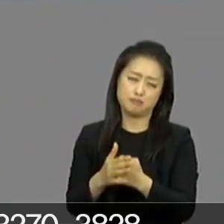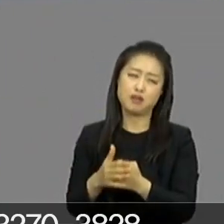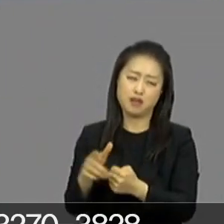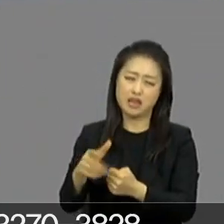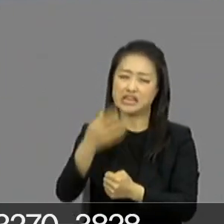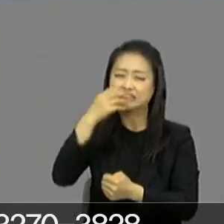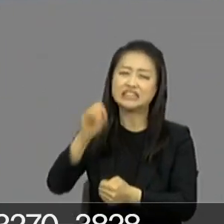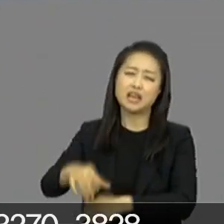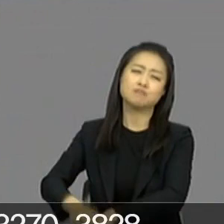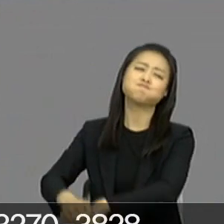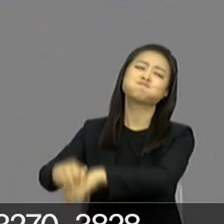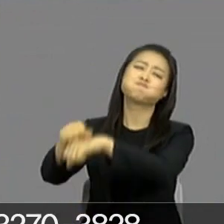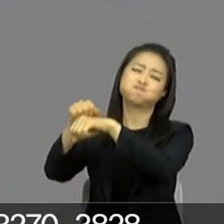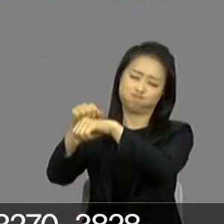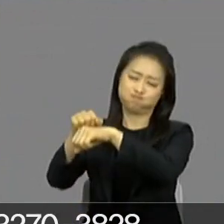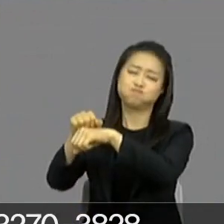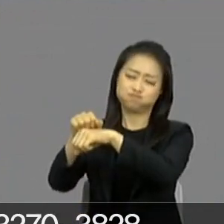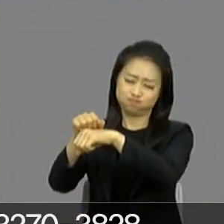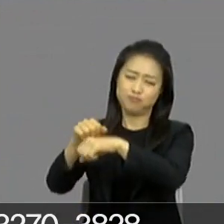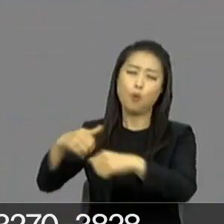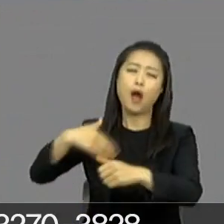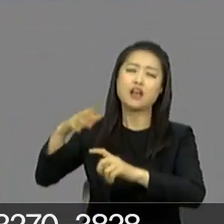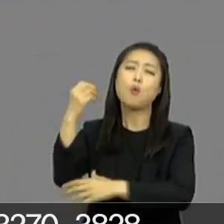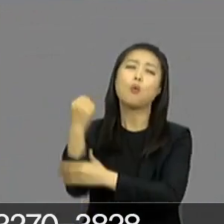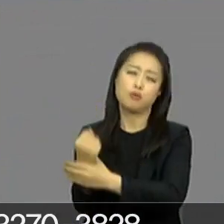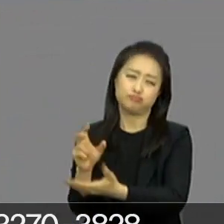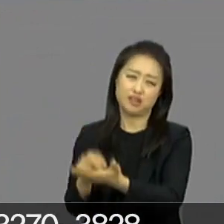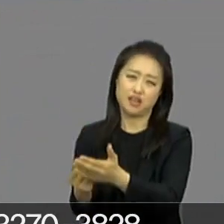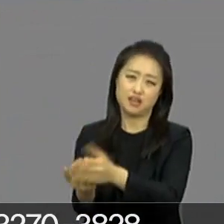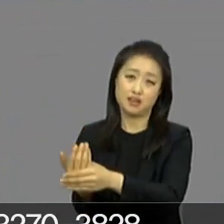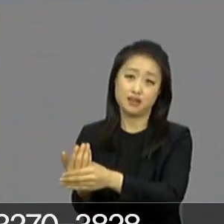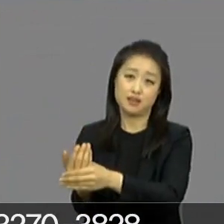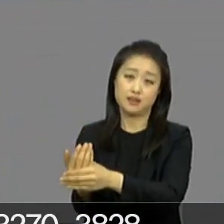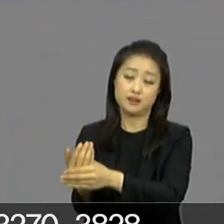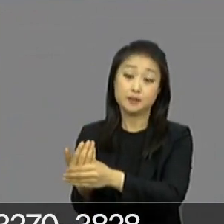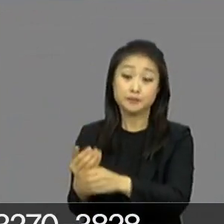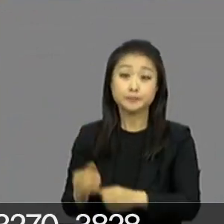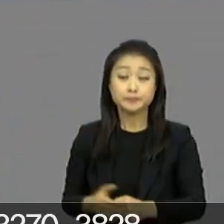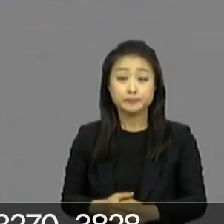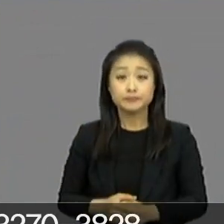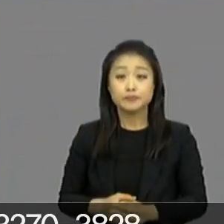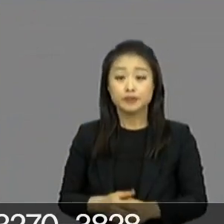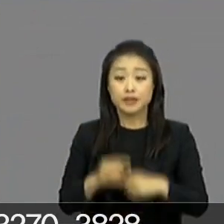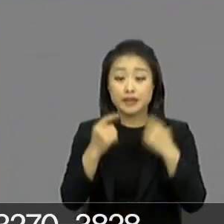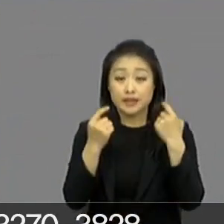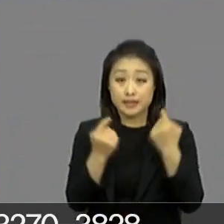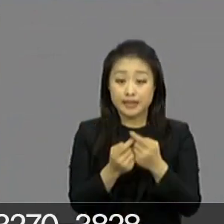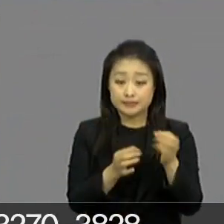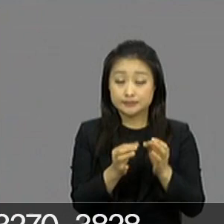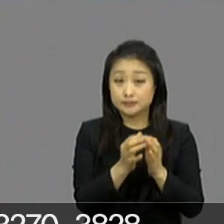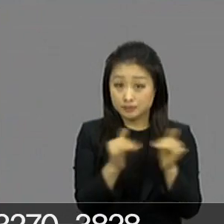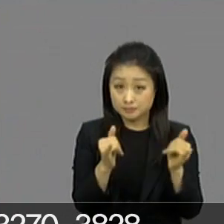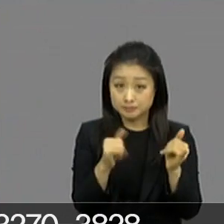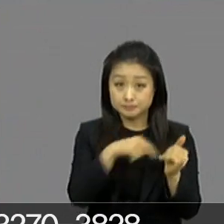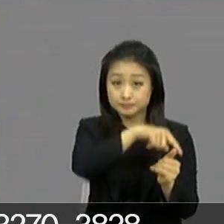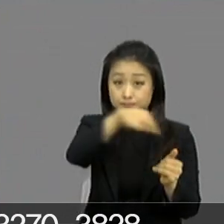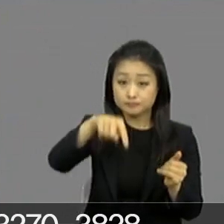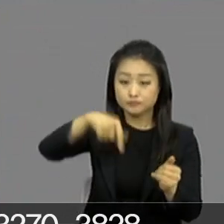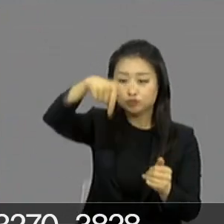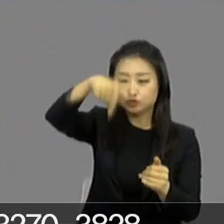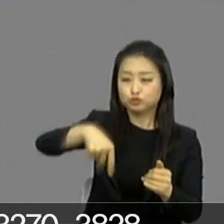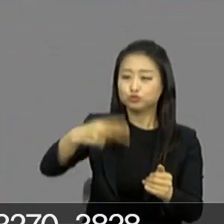때문에 흐름 용례를 그렇게 특히 중소기 중소기업도 아니고 0 3 에 대해서 이것이 마치